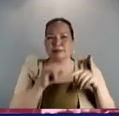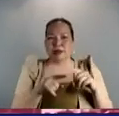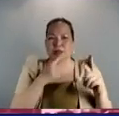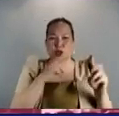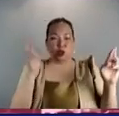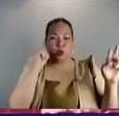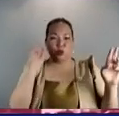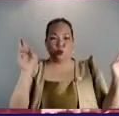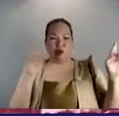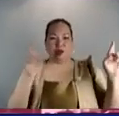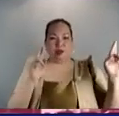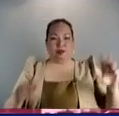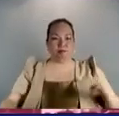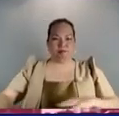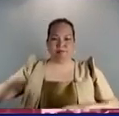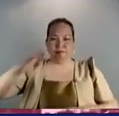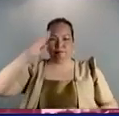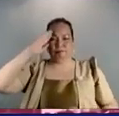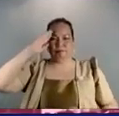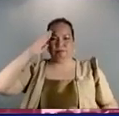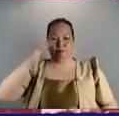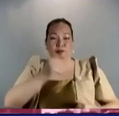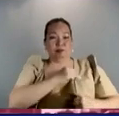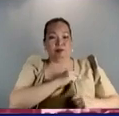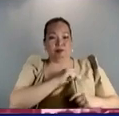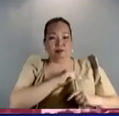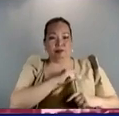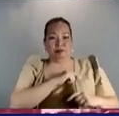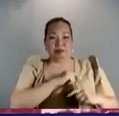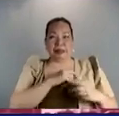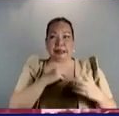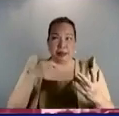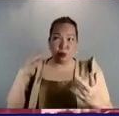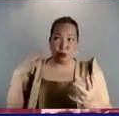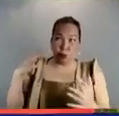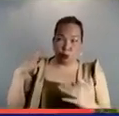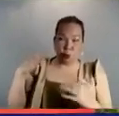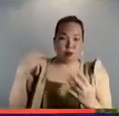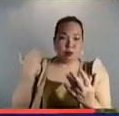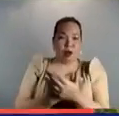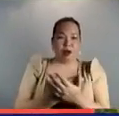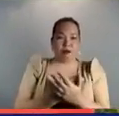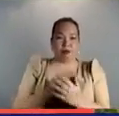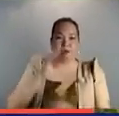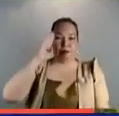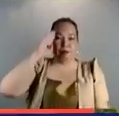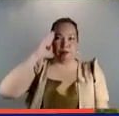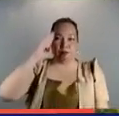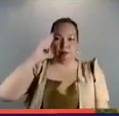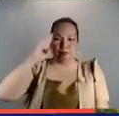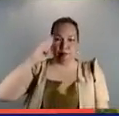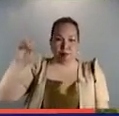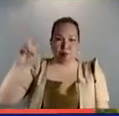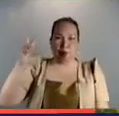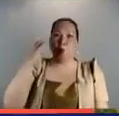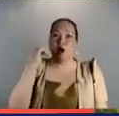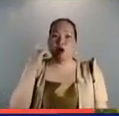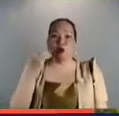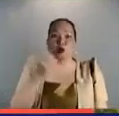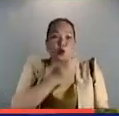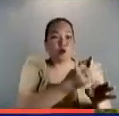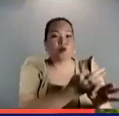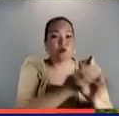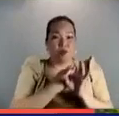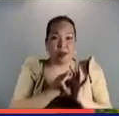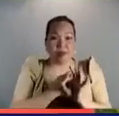no? Sa pagdating nga po ng President-elect na si Bongbong Marcos dahil sa susunduin niya si outgoing President part of the ceremony.